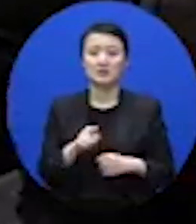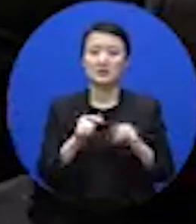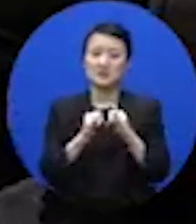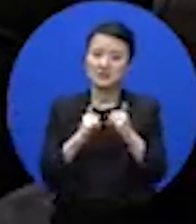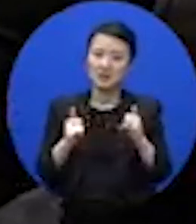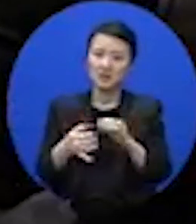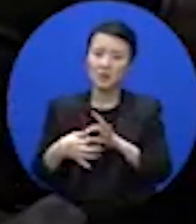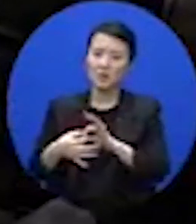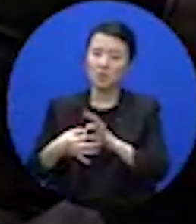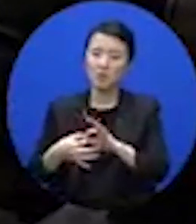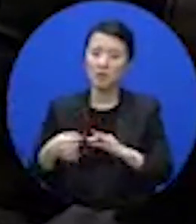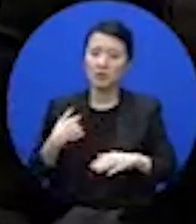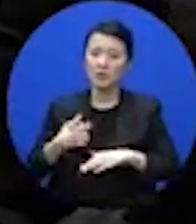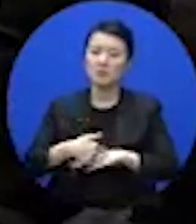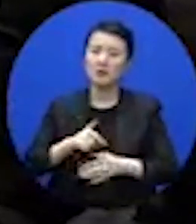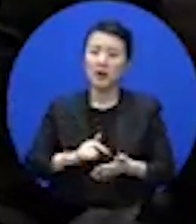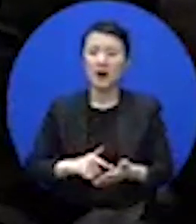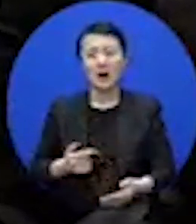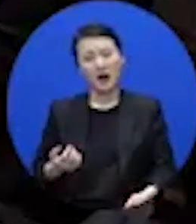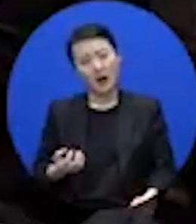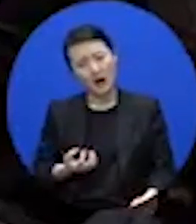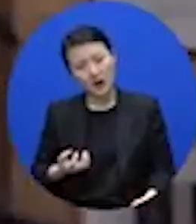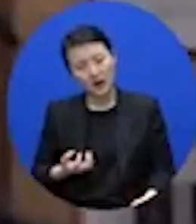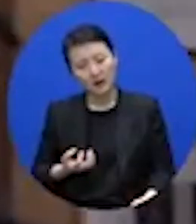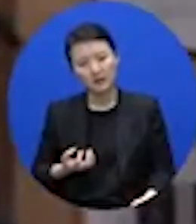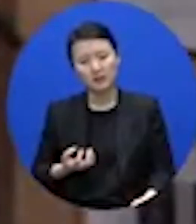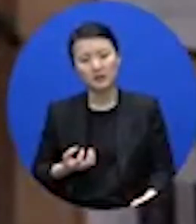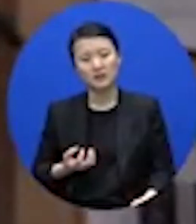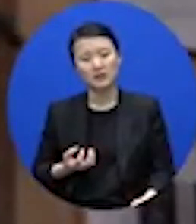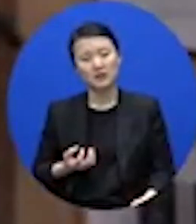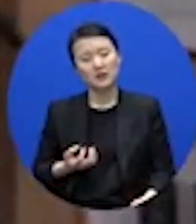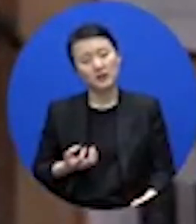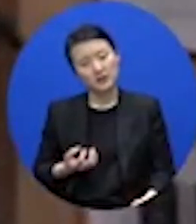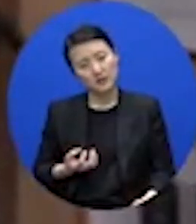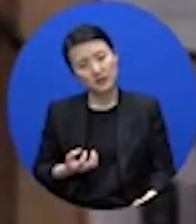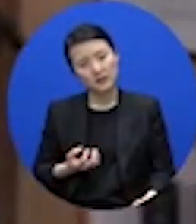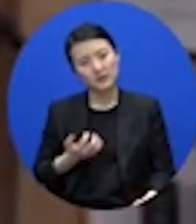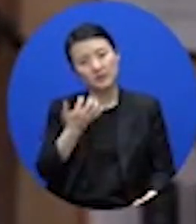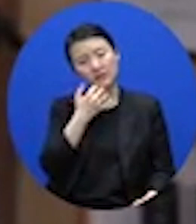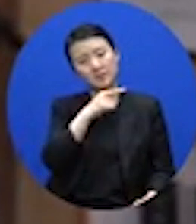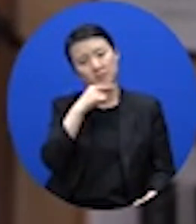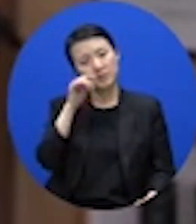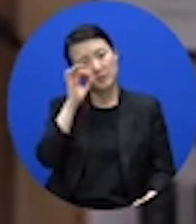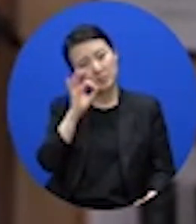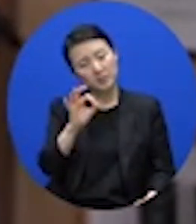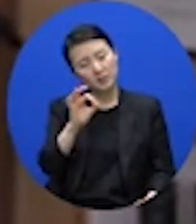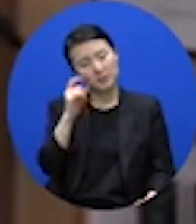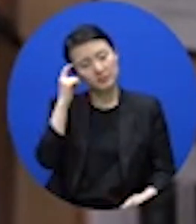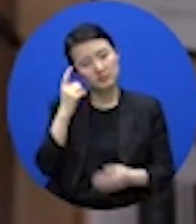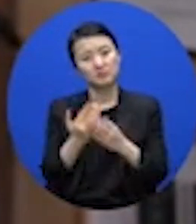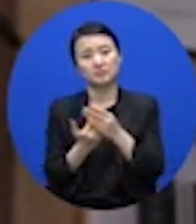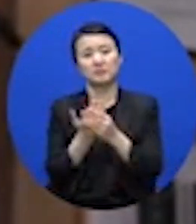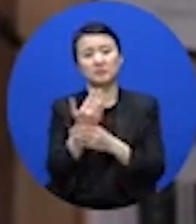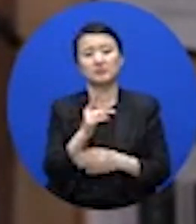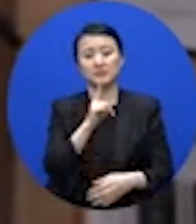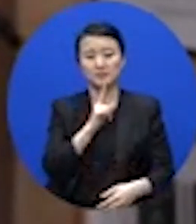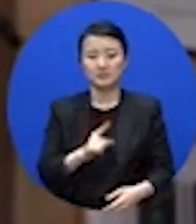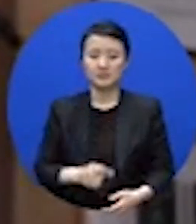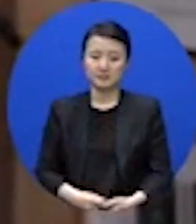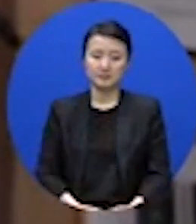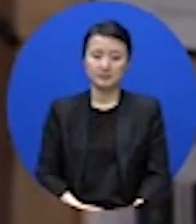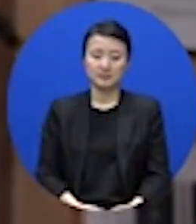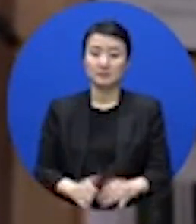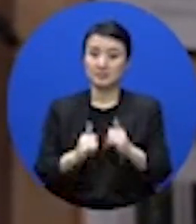관계에서 나왔을 때 내가 아픈 거를 저걸 보면서 투영을 하는 거예요. 그렇죠? 그래서